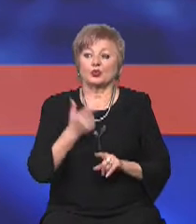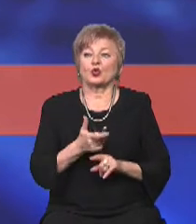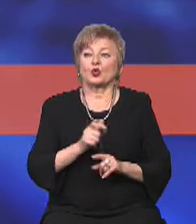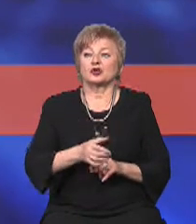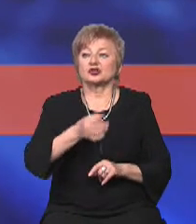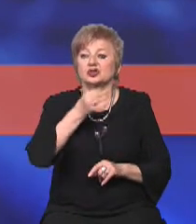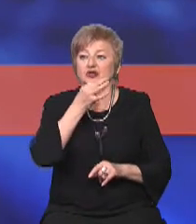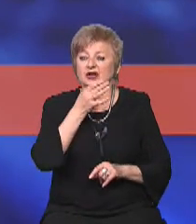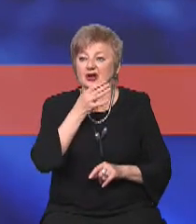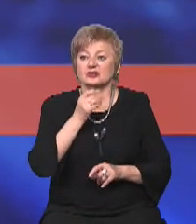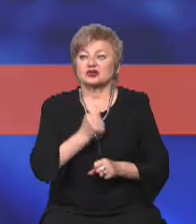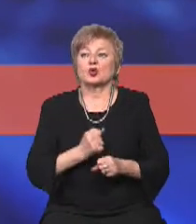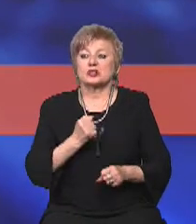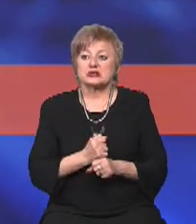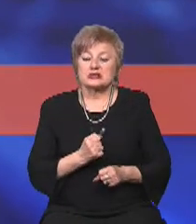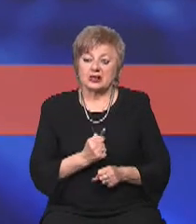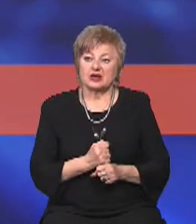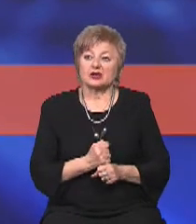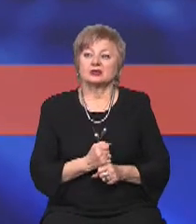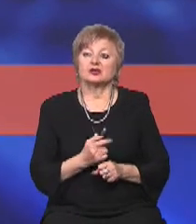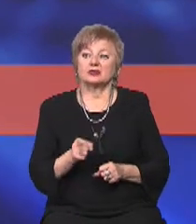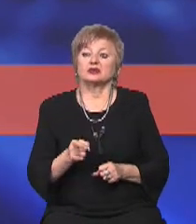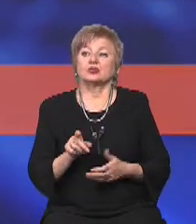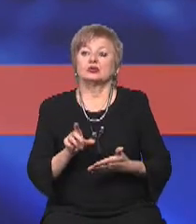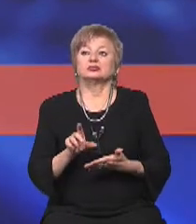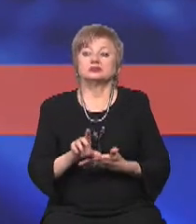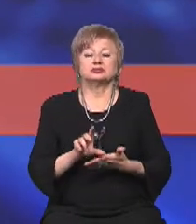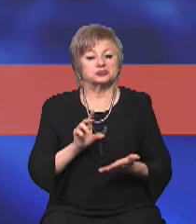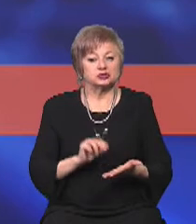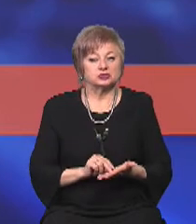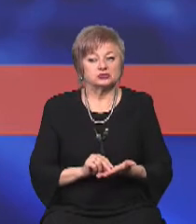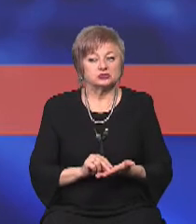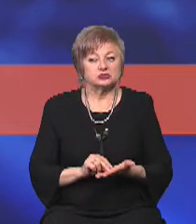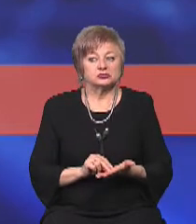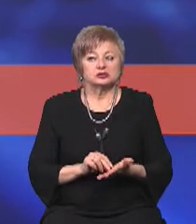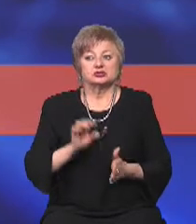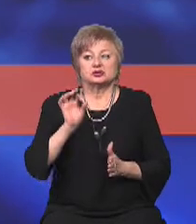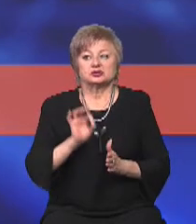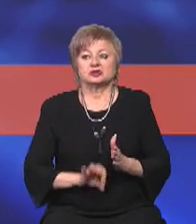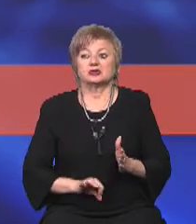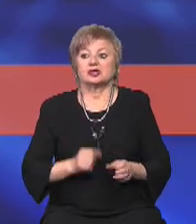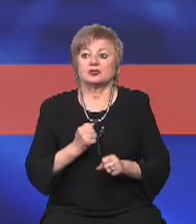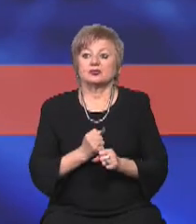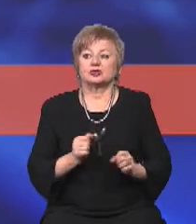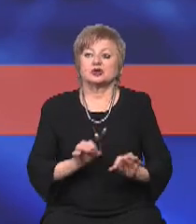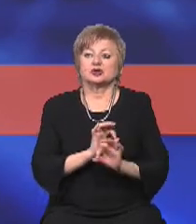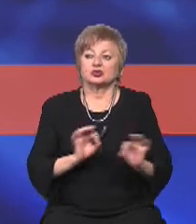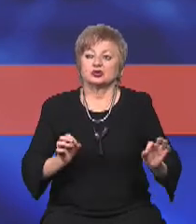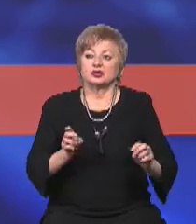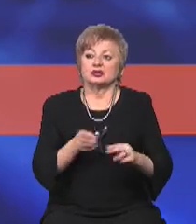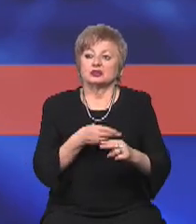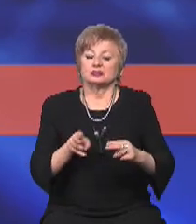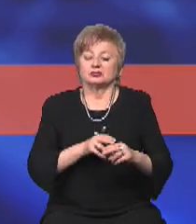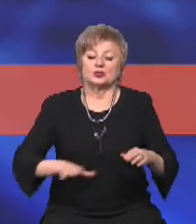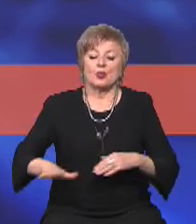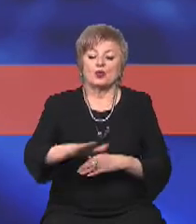подобається яскравий проєкт щодо Алеї Зірок, який ви привели за приклад, тому що справді, у нас зробили чудову реставрацію